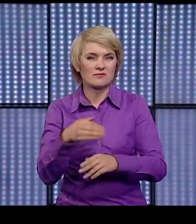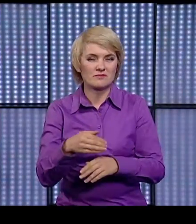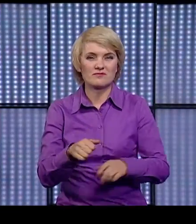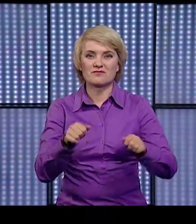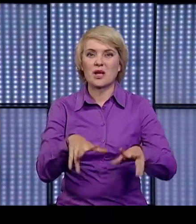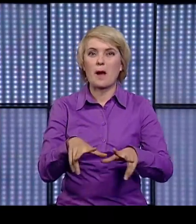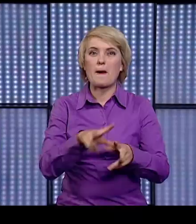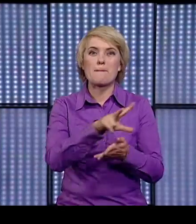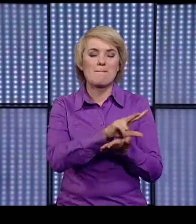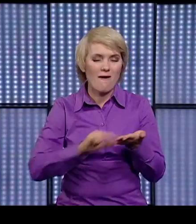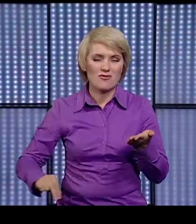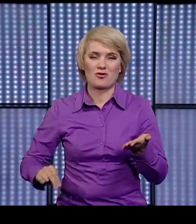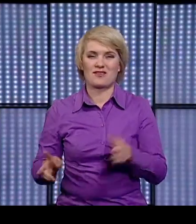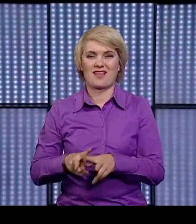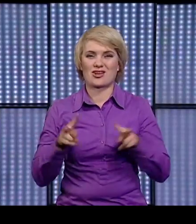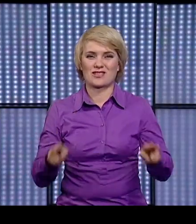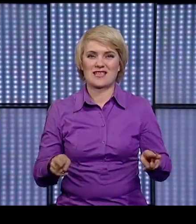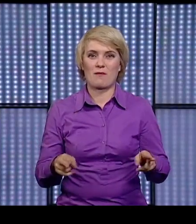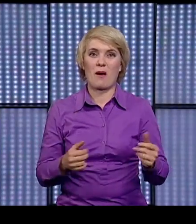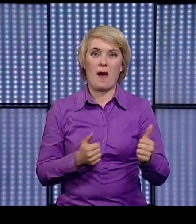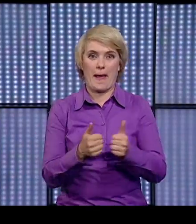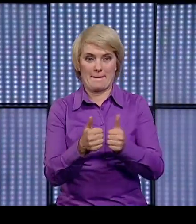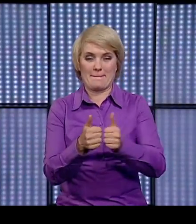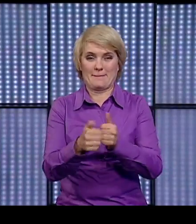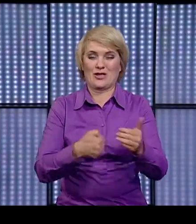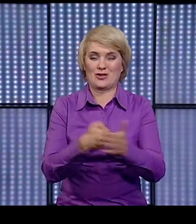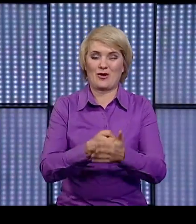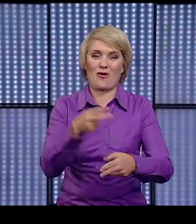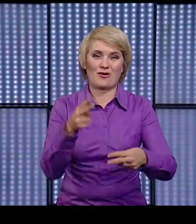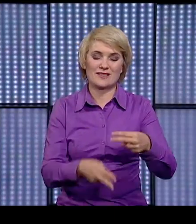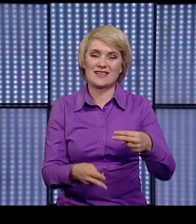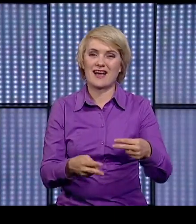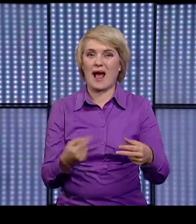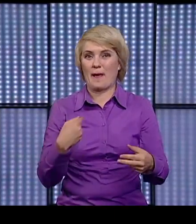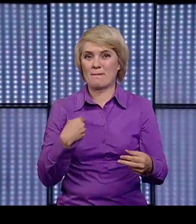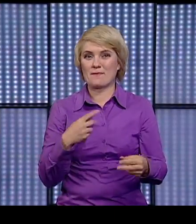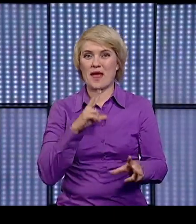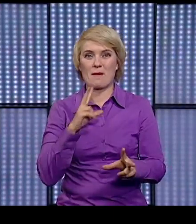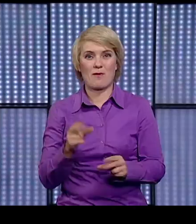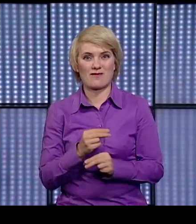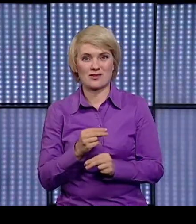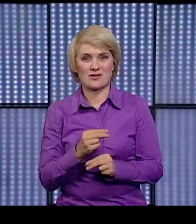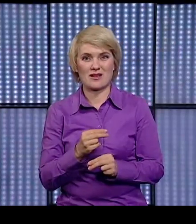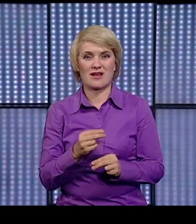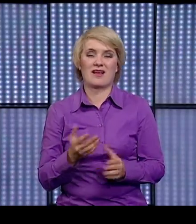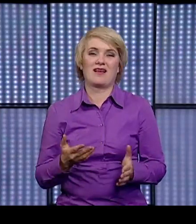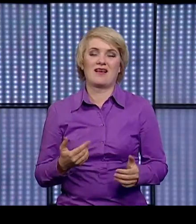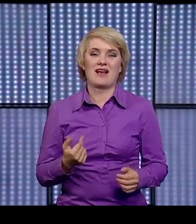решил повторить все так же самое. Но поборолись до конца. Чуть-чуть мені повезло в кінці, мені менше